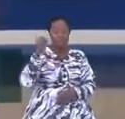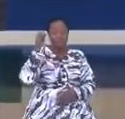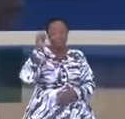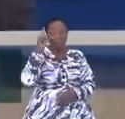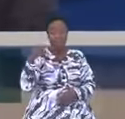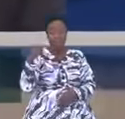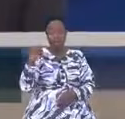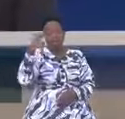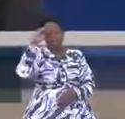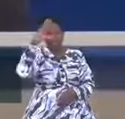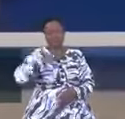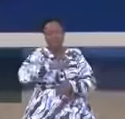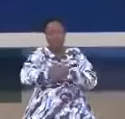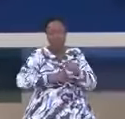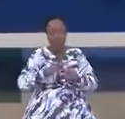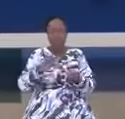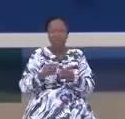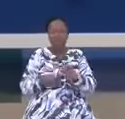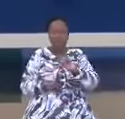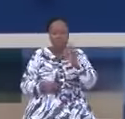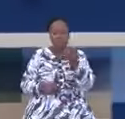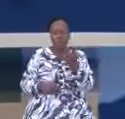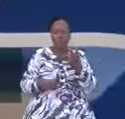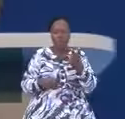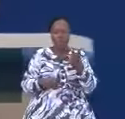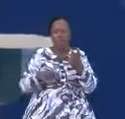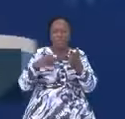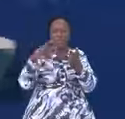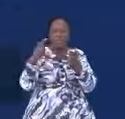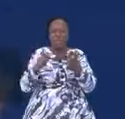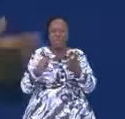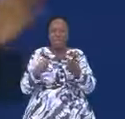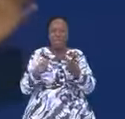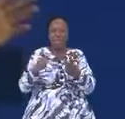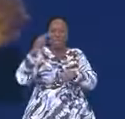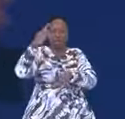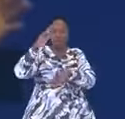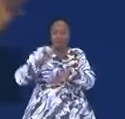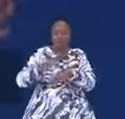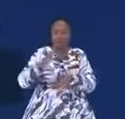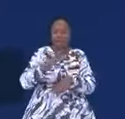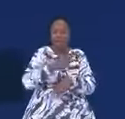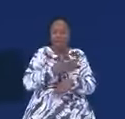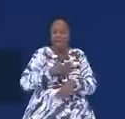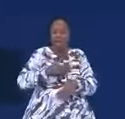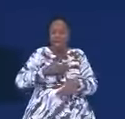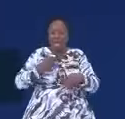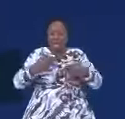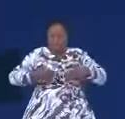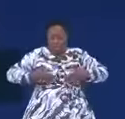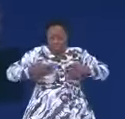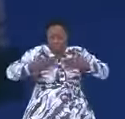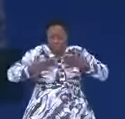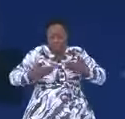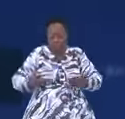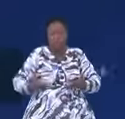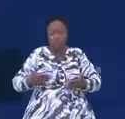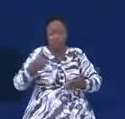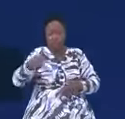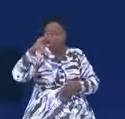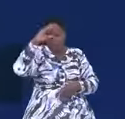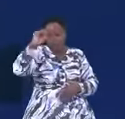tombe lacombe la conviction et la confession des péchés marquer ils étaient